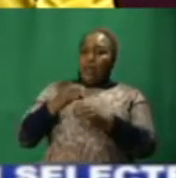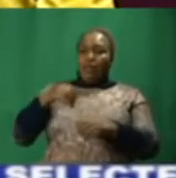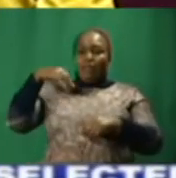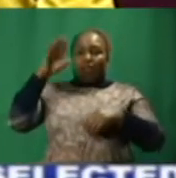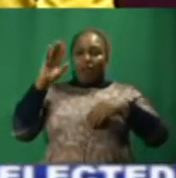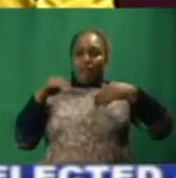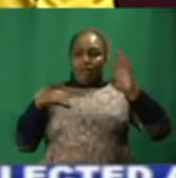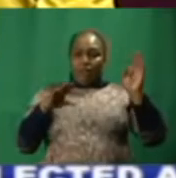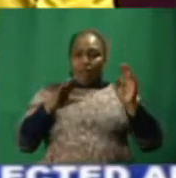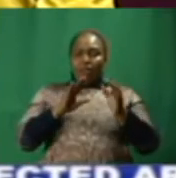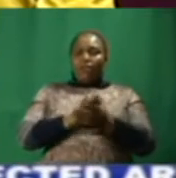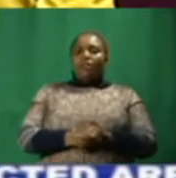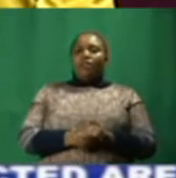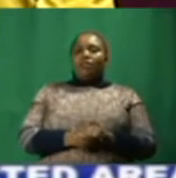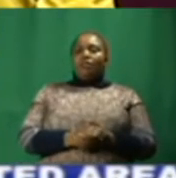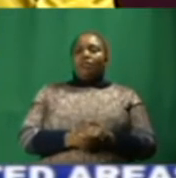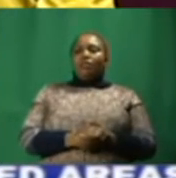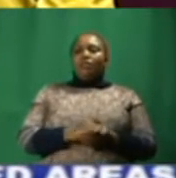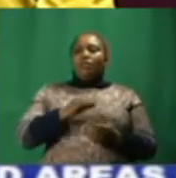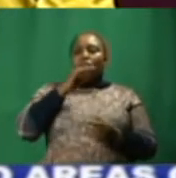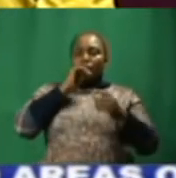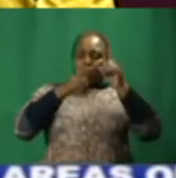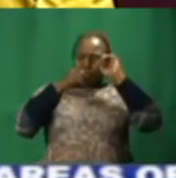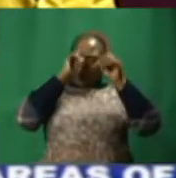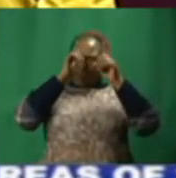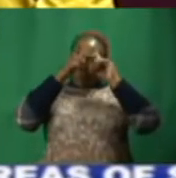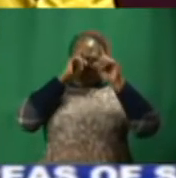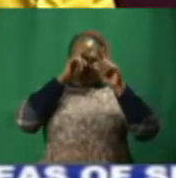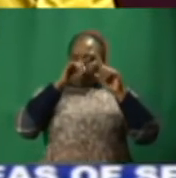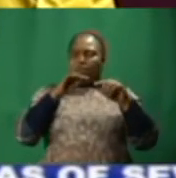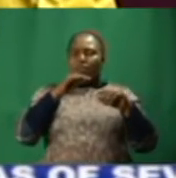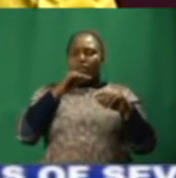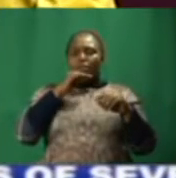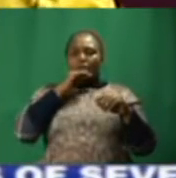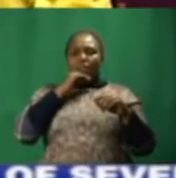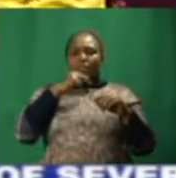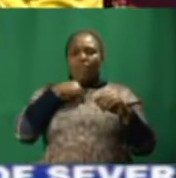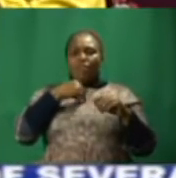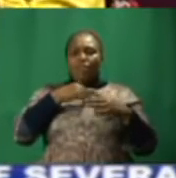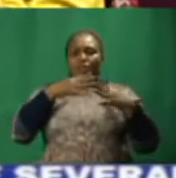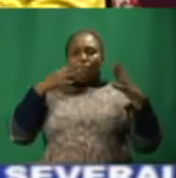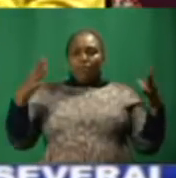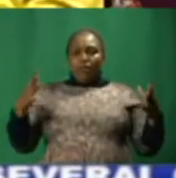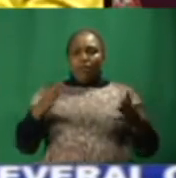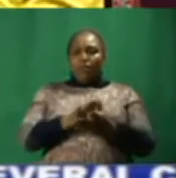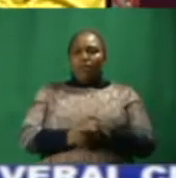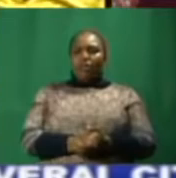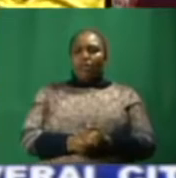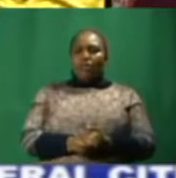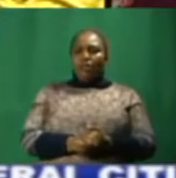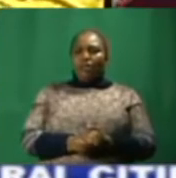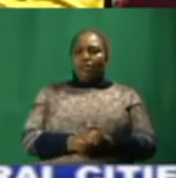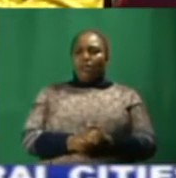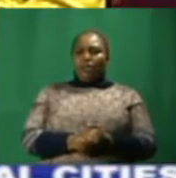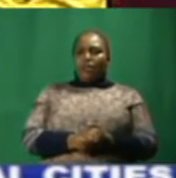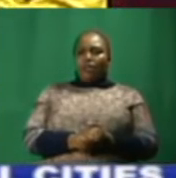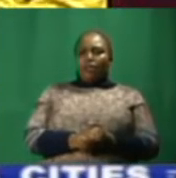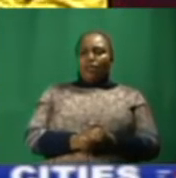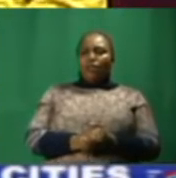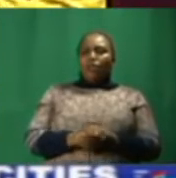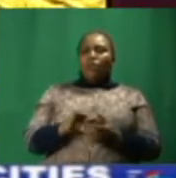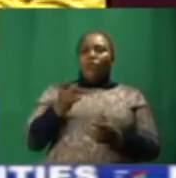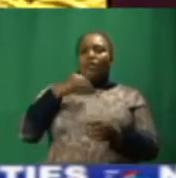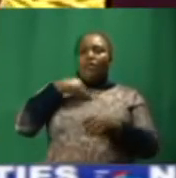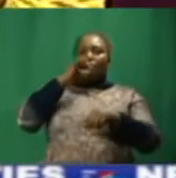bomakhelwane. Emathuba ukuthi kugcine kufikele kithi makhulu sathi kusisenda njani silive. Kunjalo ndlondlo lokunye lesike ngaphindze sicizelele ukuthi uchazele